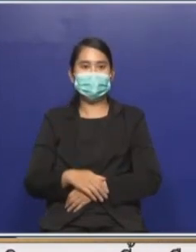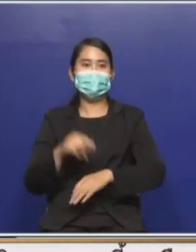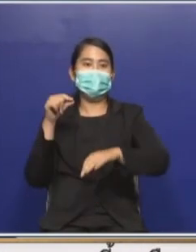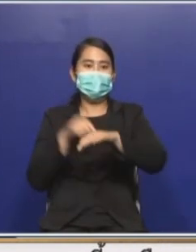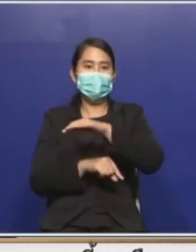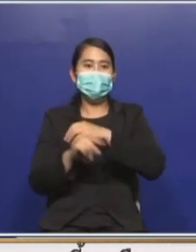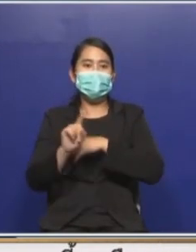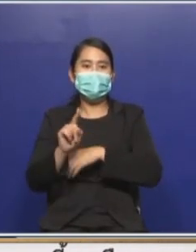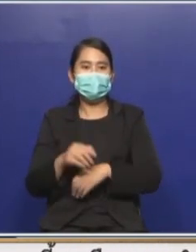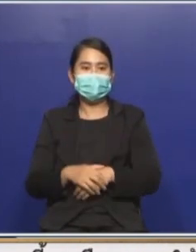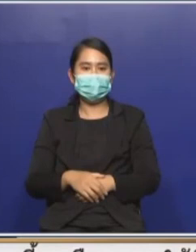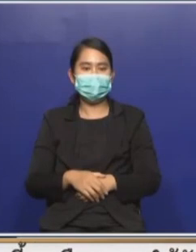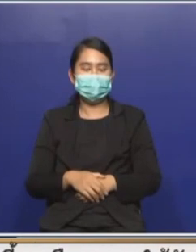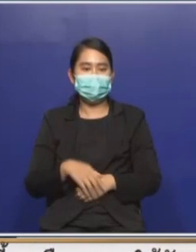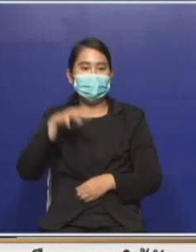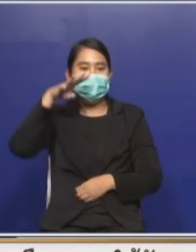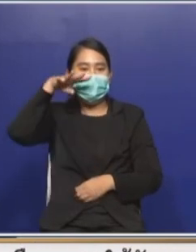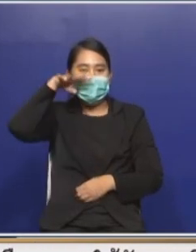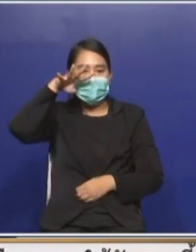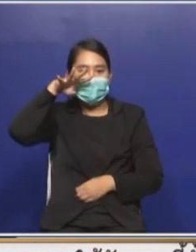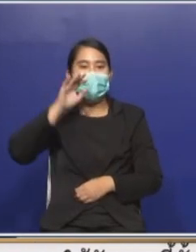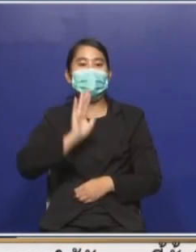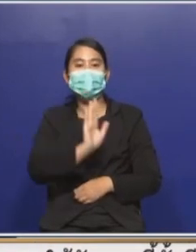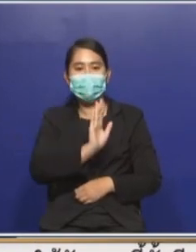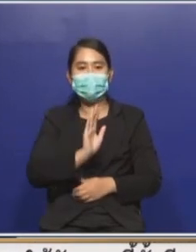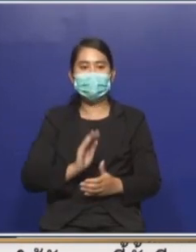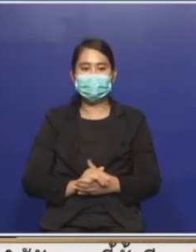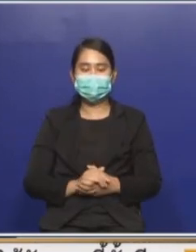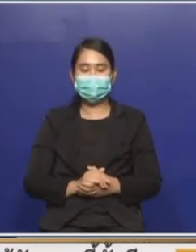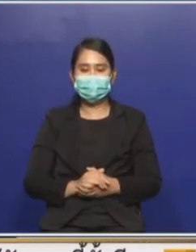ที่ขนตาของท่านเนี่ยครับ